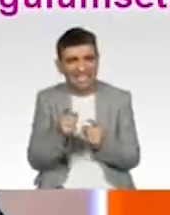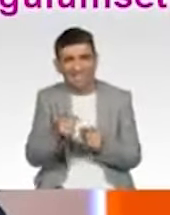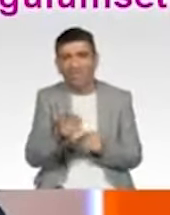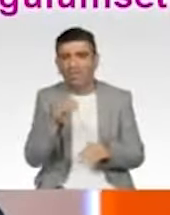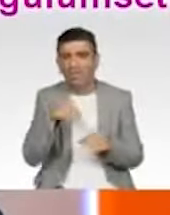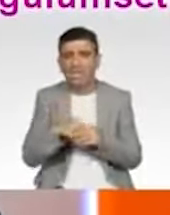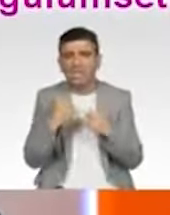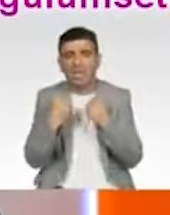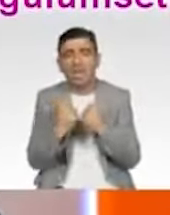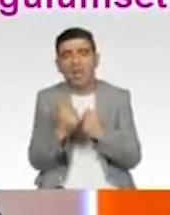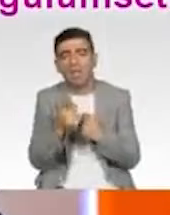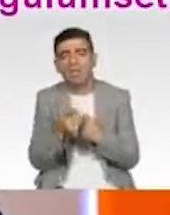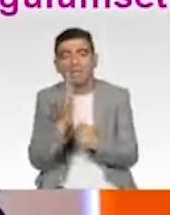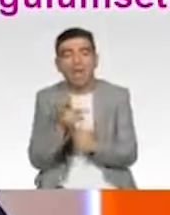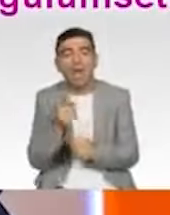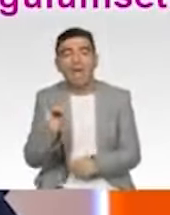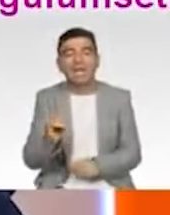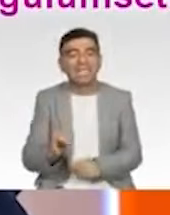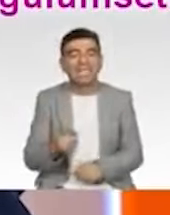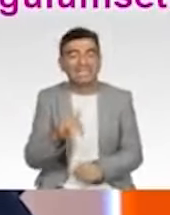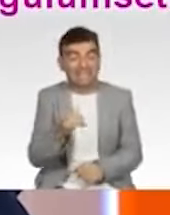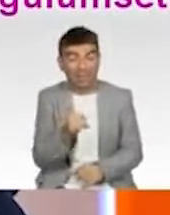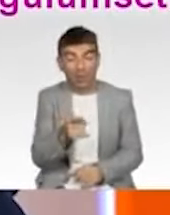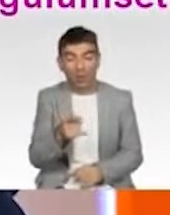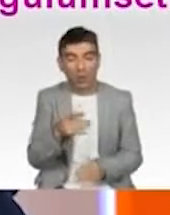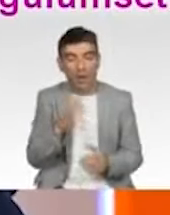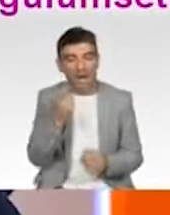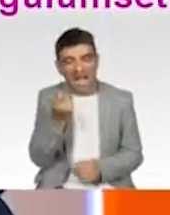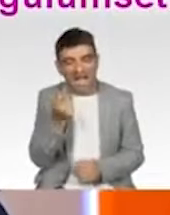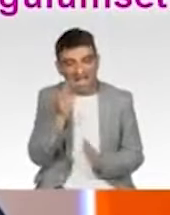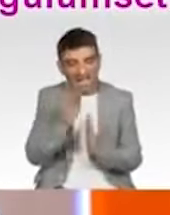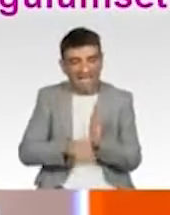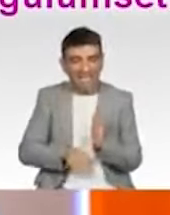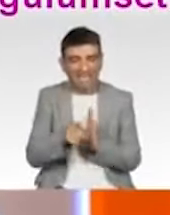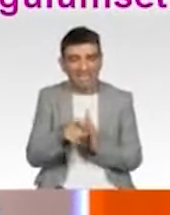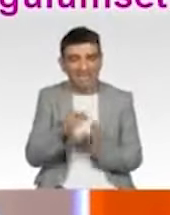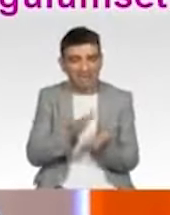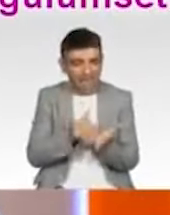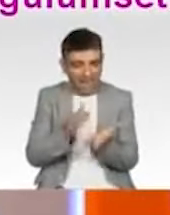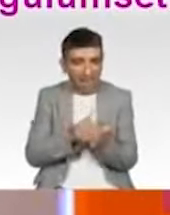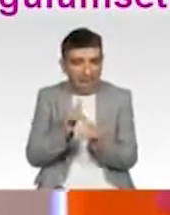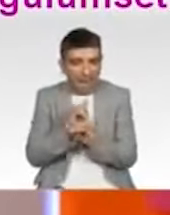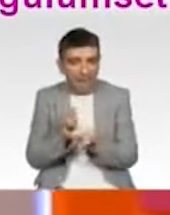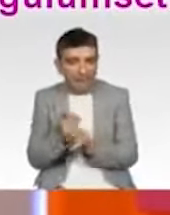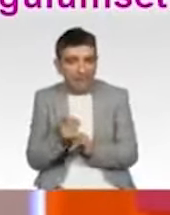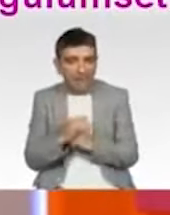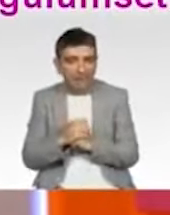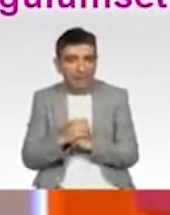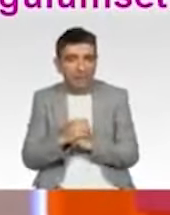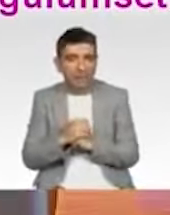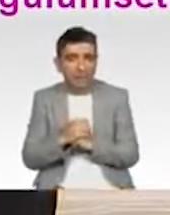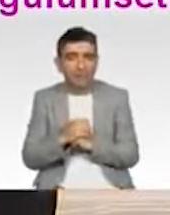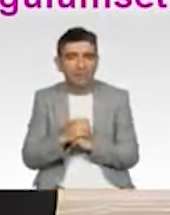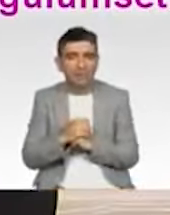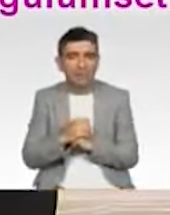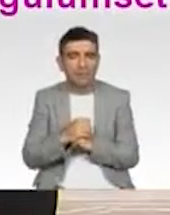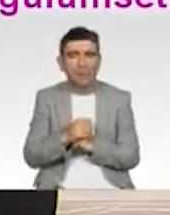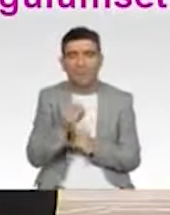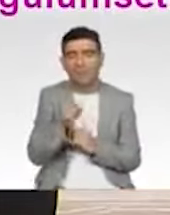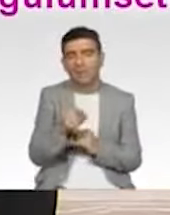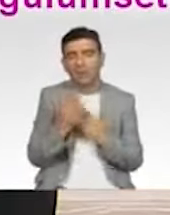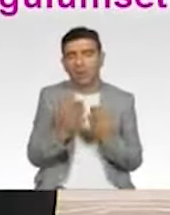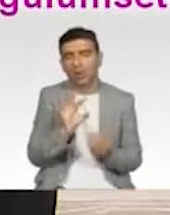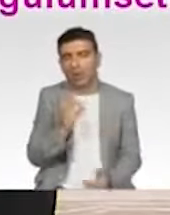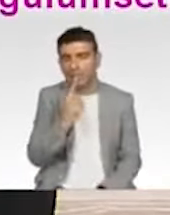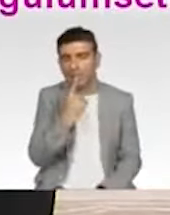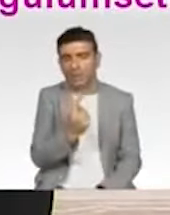daha sağlıklı, işte daha kalorisi az diye o pilavlara kaydılar. Onun için ne düşünüyorsun? Pilav mıdır yani? Basmati için söyleniyor o. Evet. Ama şöyle